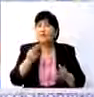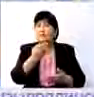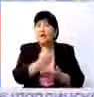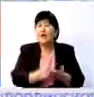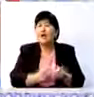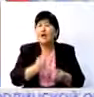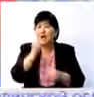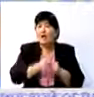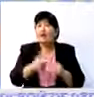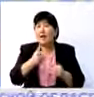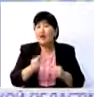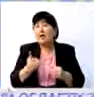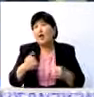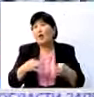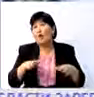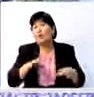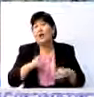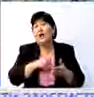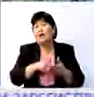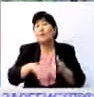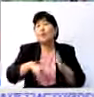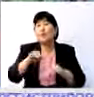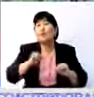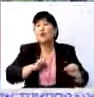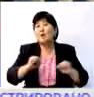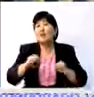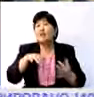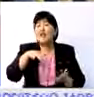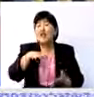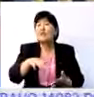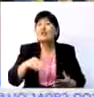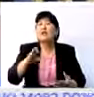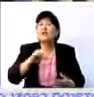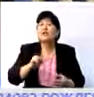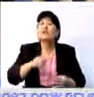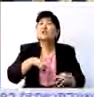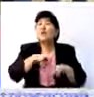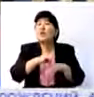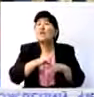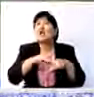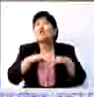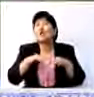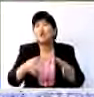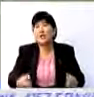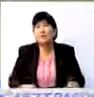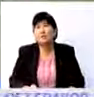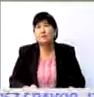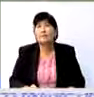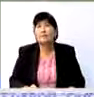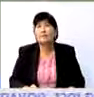каждого гектара. На празднике также были отмечены лучшие бригадиры, механизаторы, жаткисты, перевозчики.